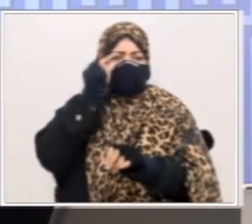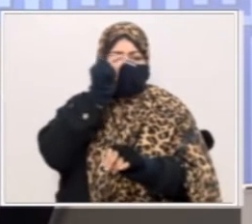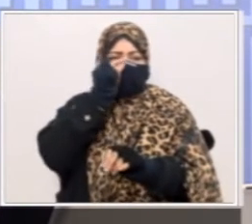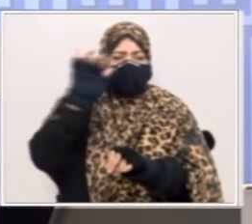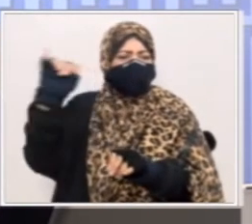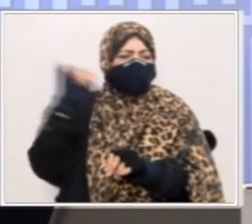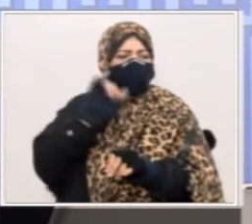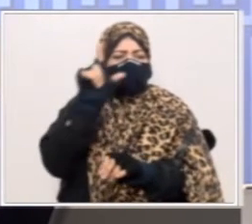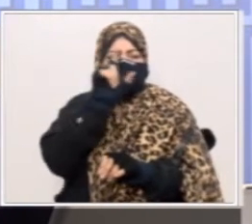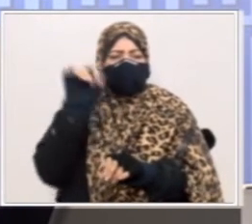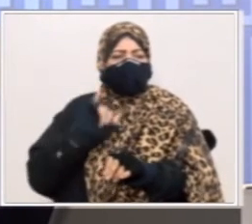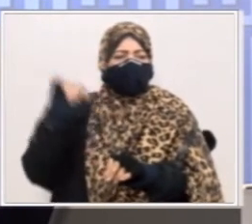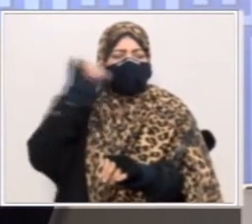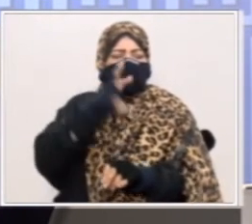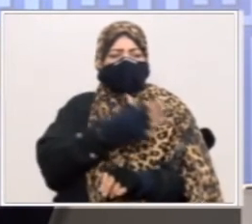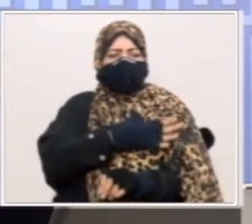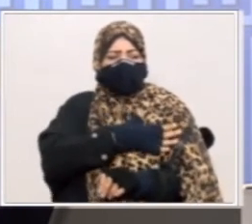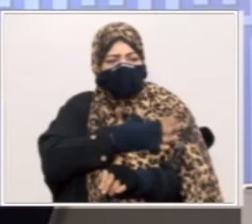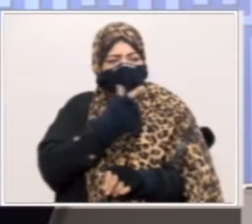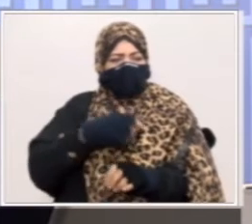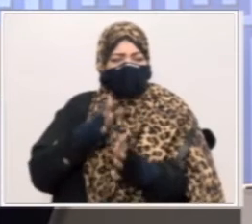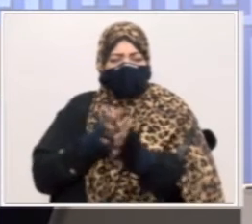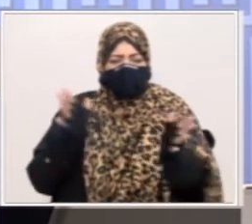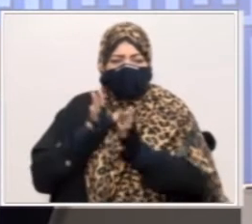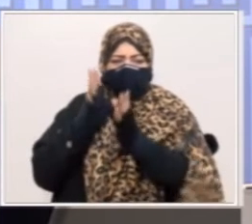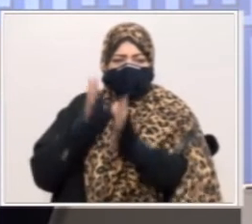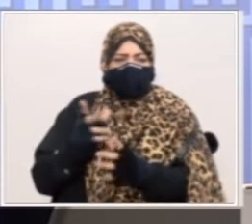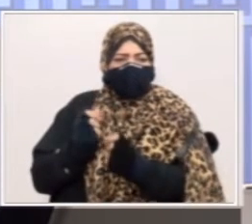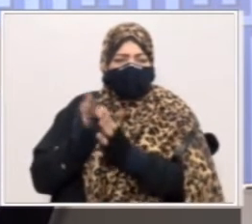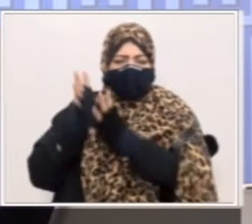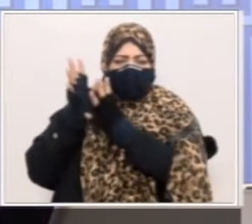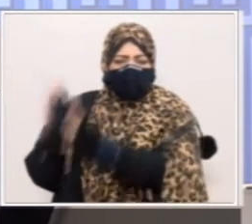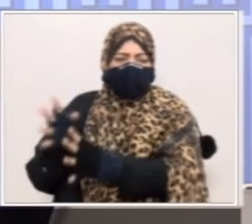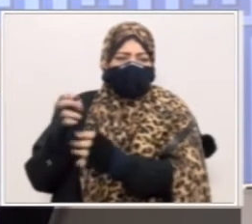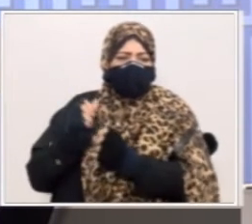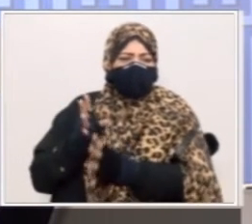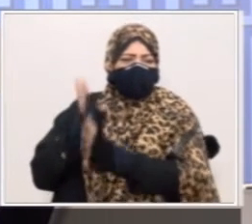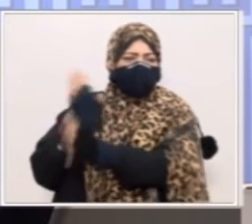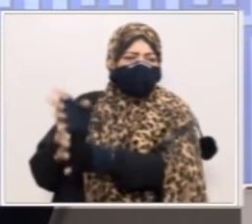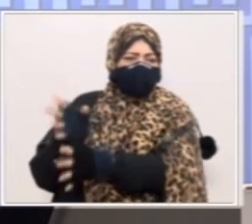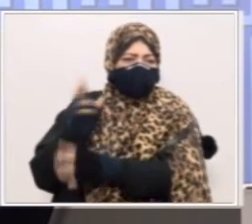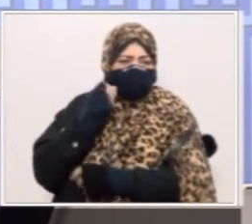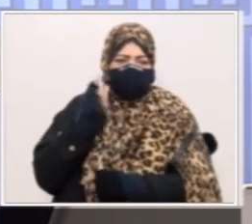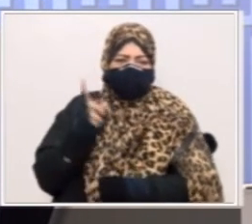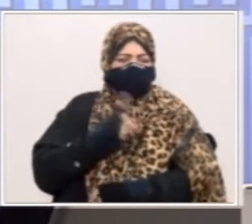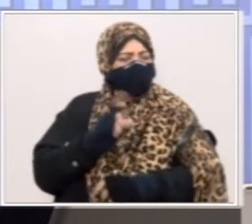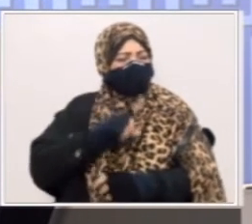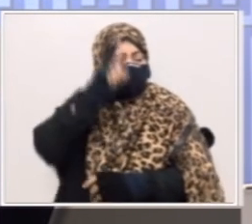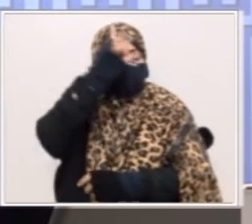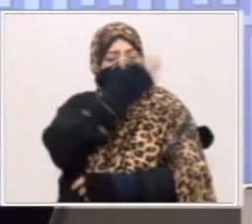الدنيا، وينبغي عليه أن يتوب لله عز وجل. فالله ينتقم من كل